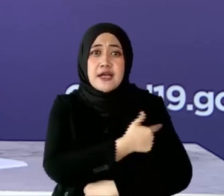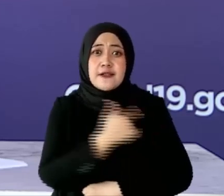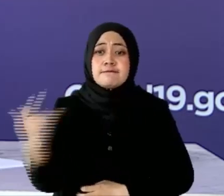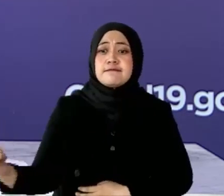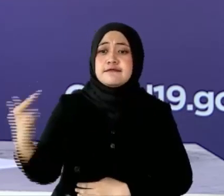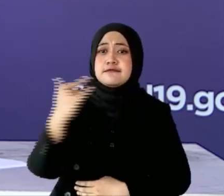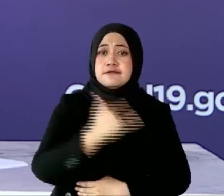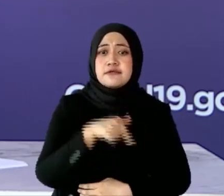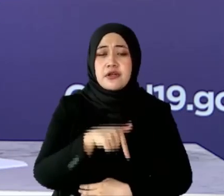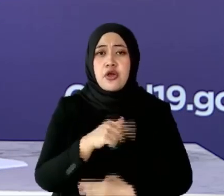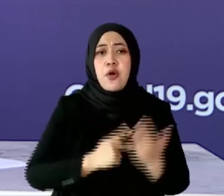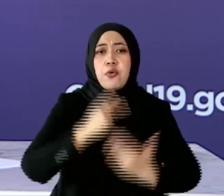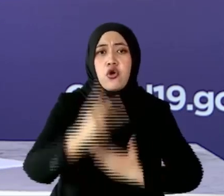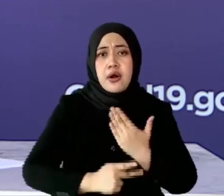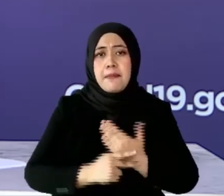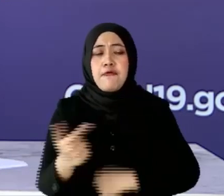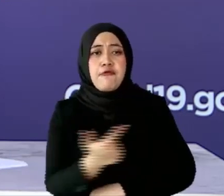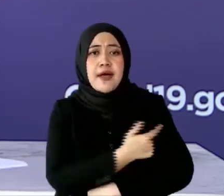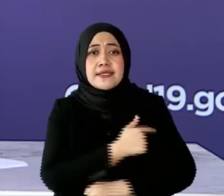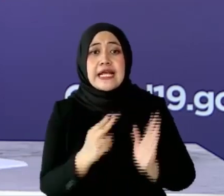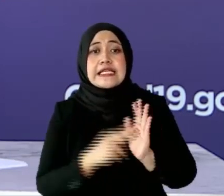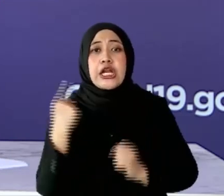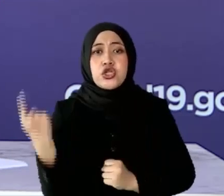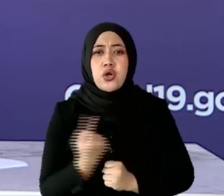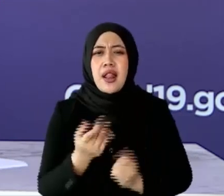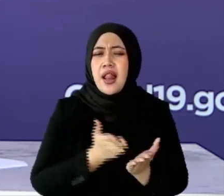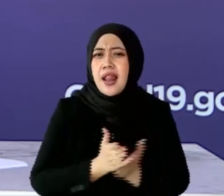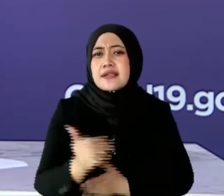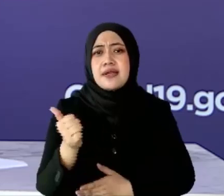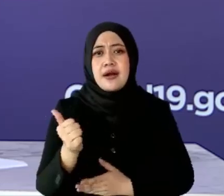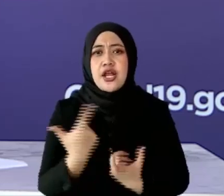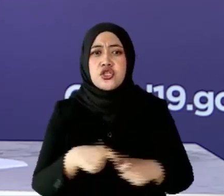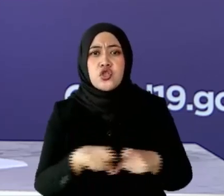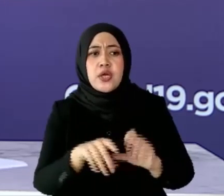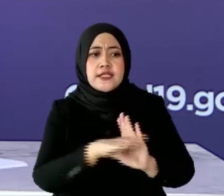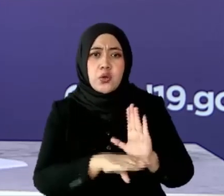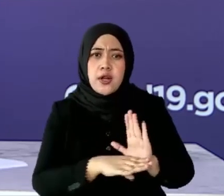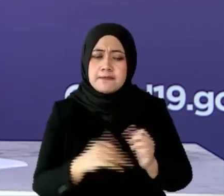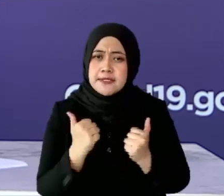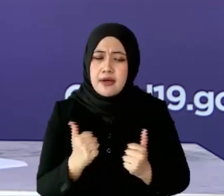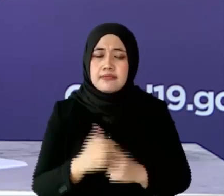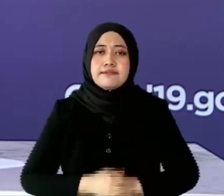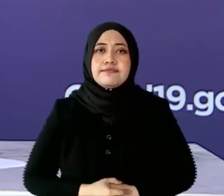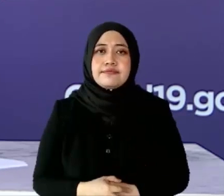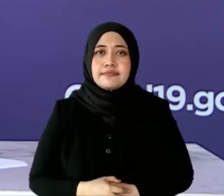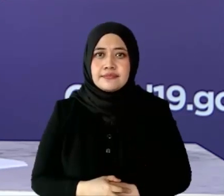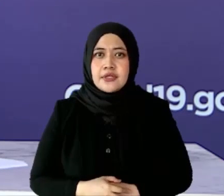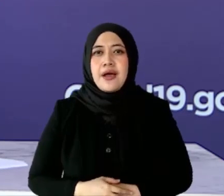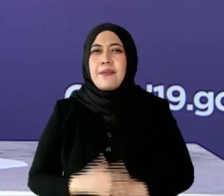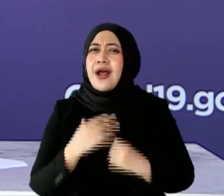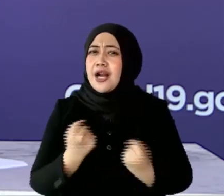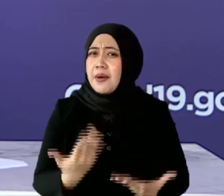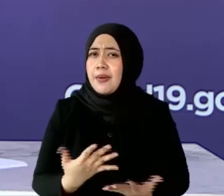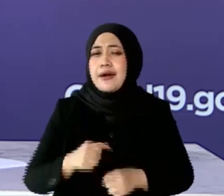maka program vaksinasi nasional dapat berjalan dengan baik dan sesuai dengan jadwal. Dengan demikian,